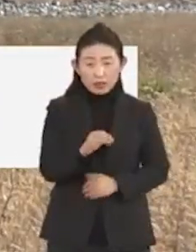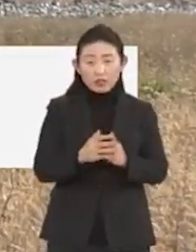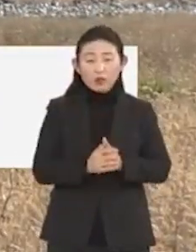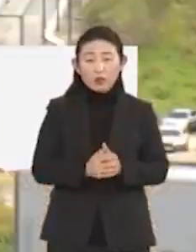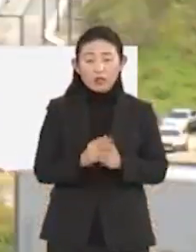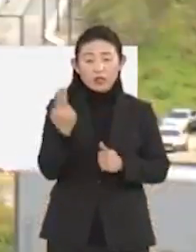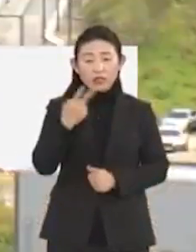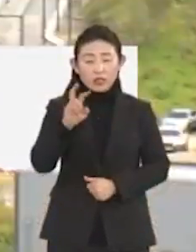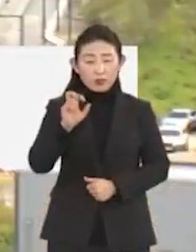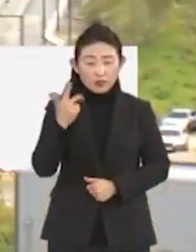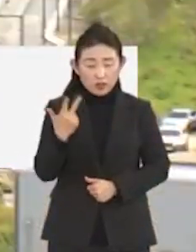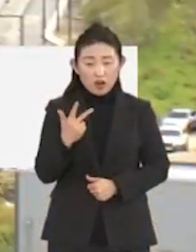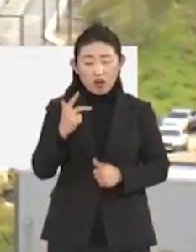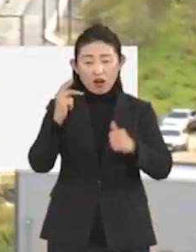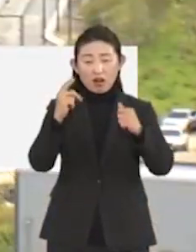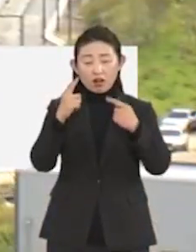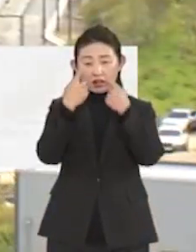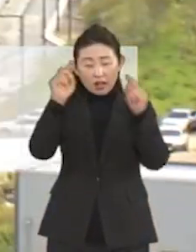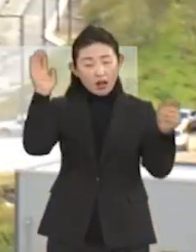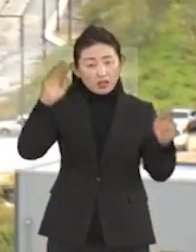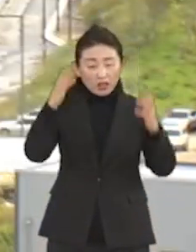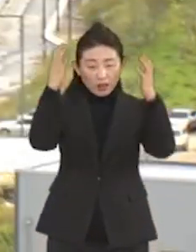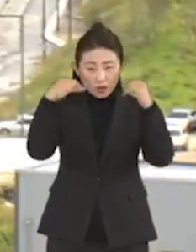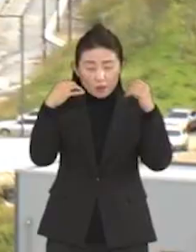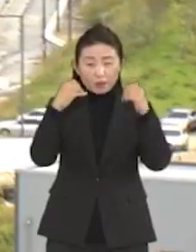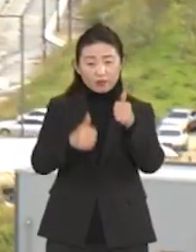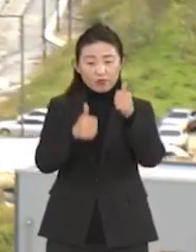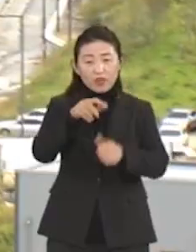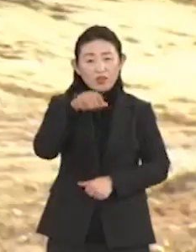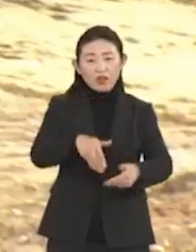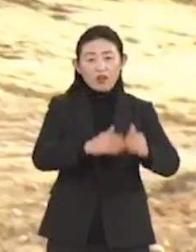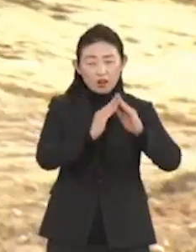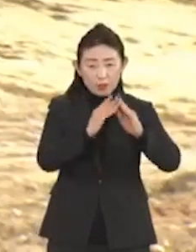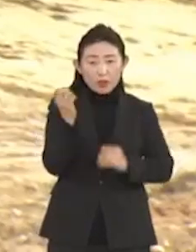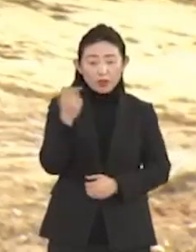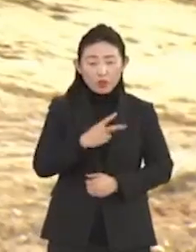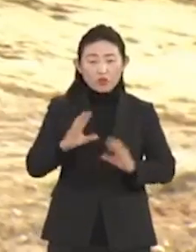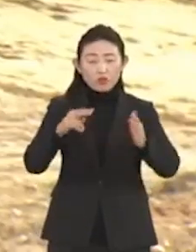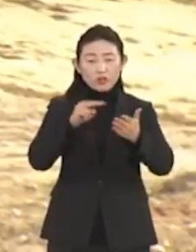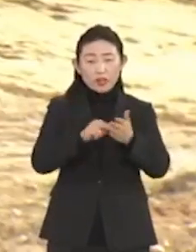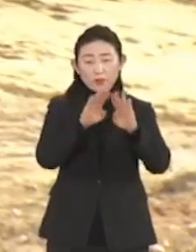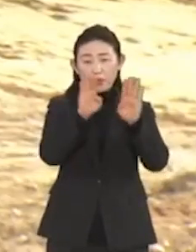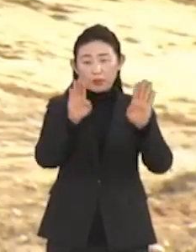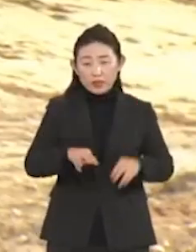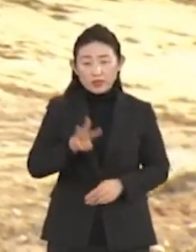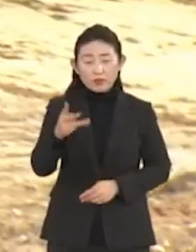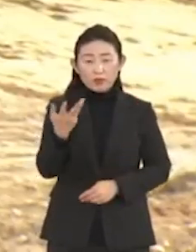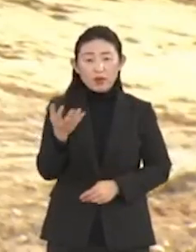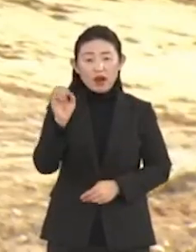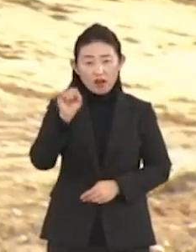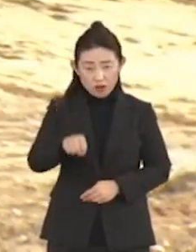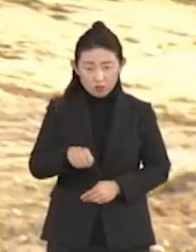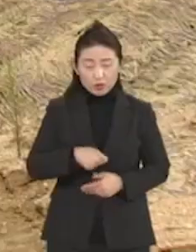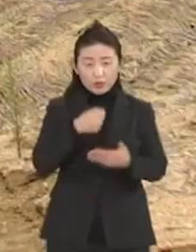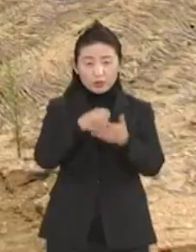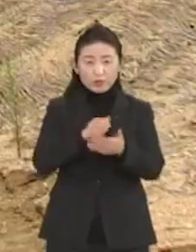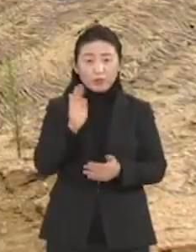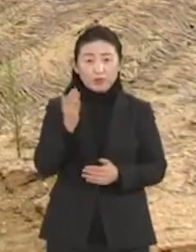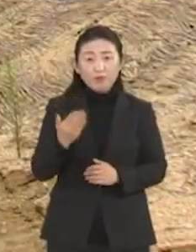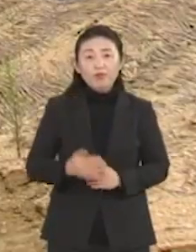하계유니버시아드 경기장 건설비와 국립박물관 단지 건설비 388억원도 역시 반영됐습니다